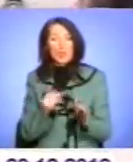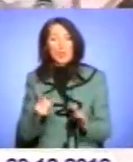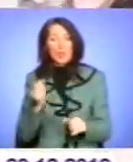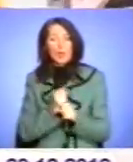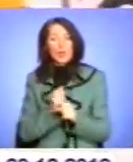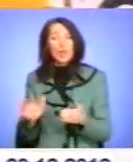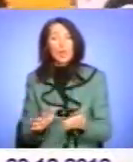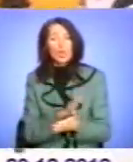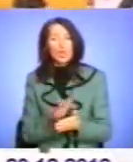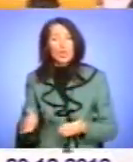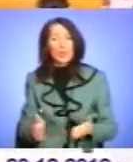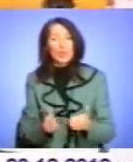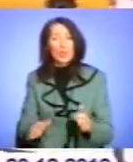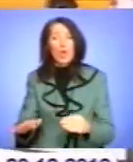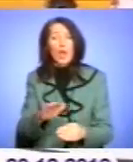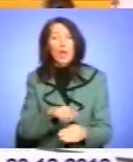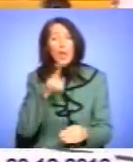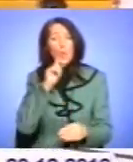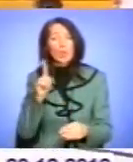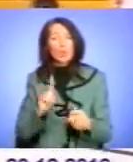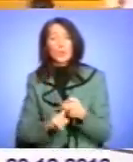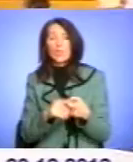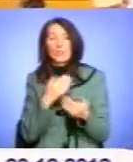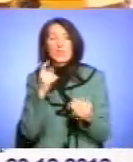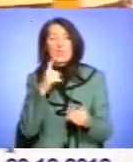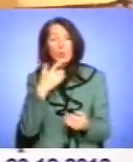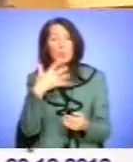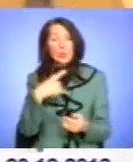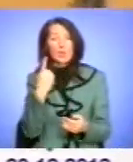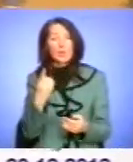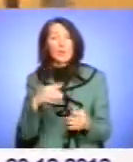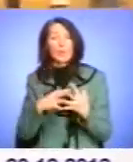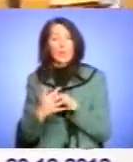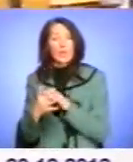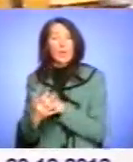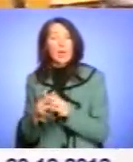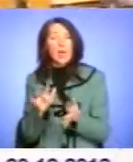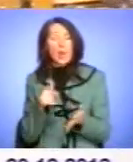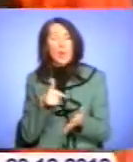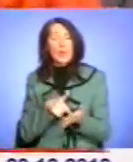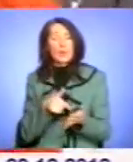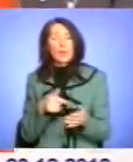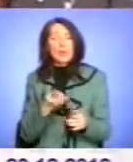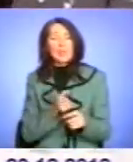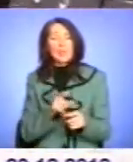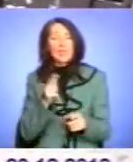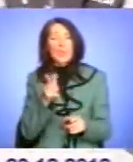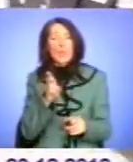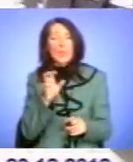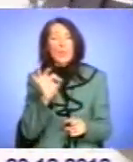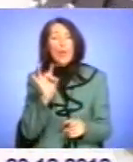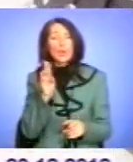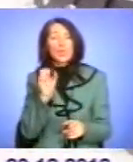очищенням доріг краю. Поки що сполучення немає із 151 населеним пунктом. Найбільше таких у Борщівському, Гусятинському,